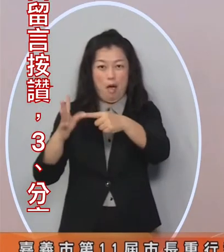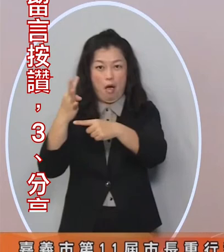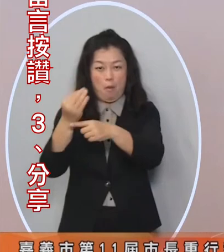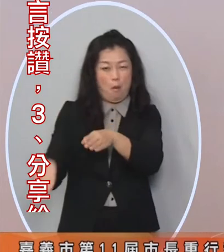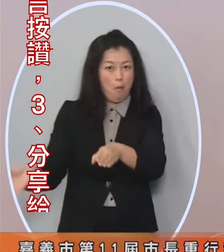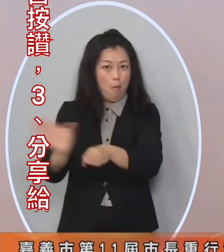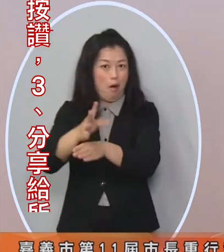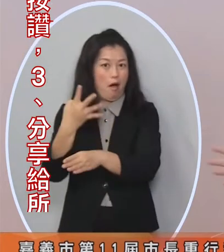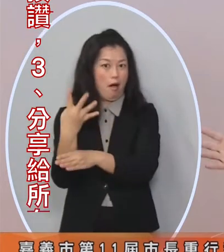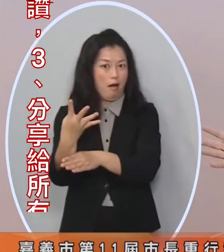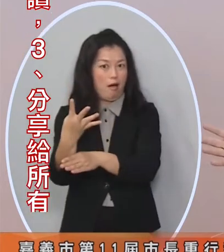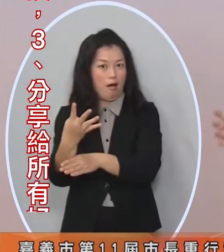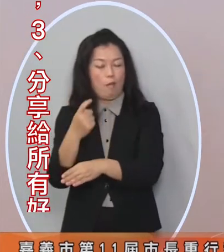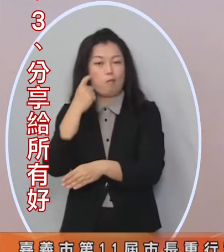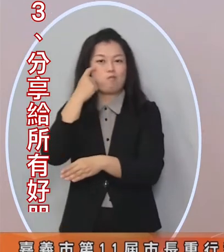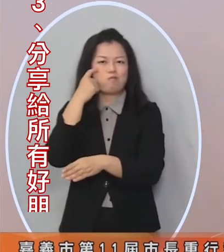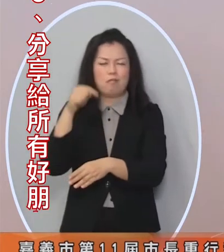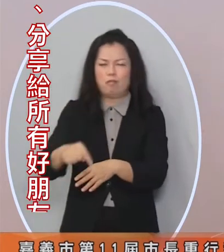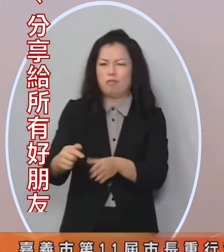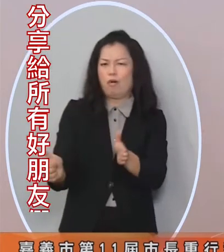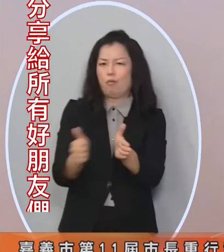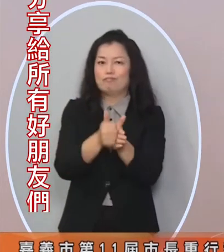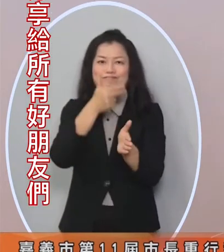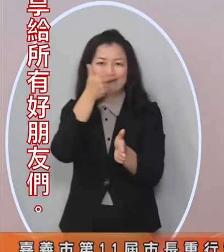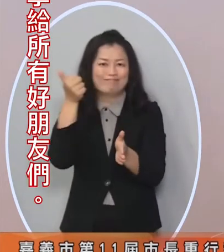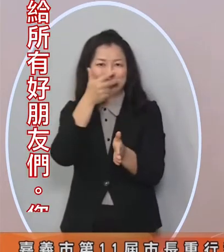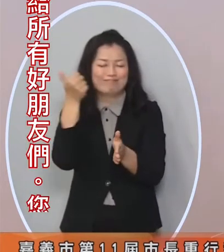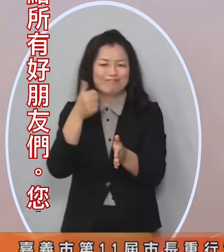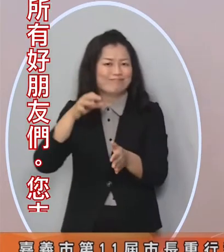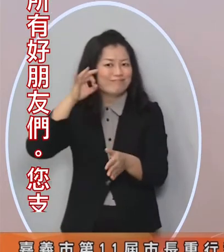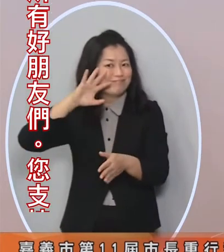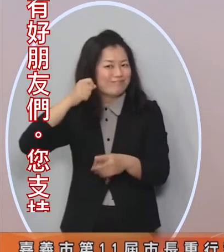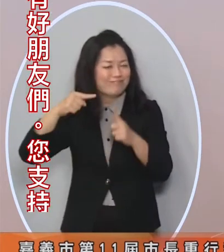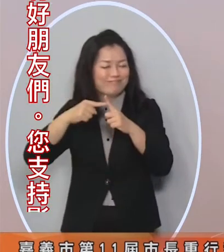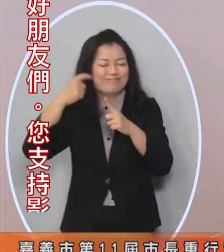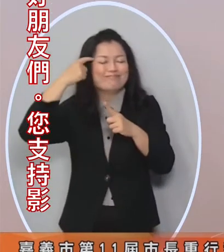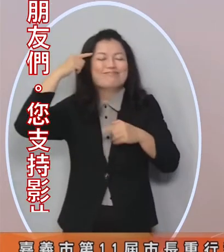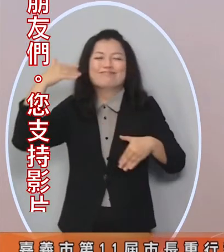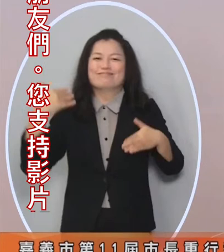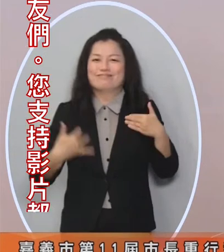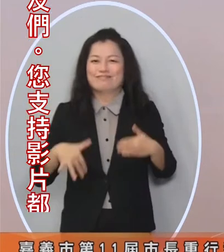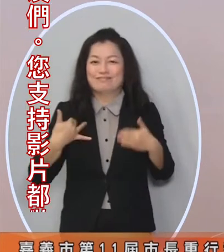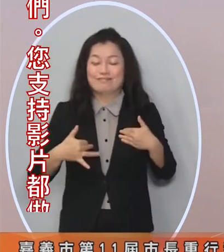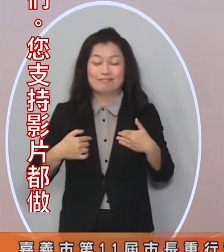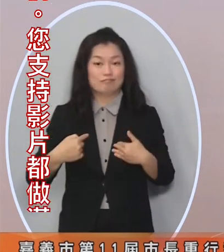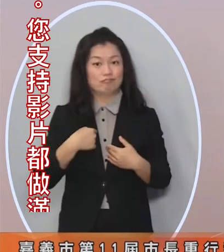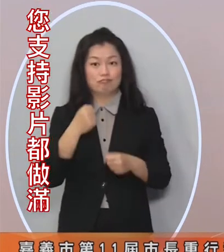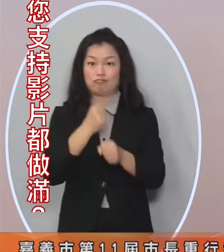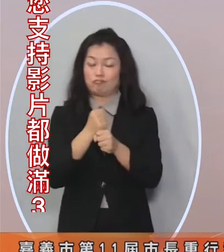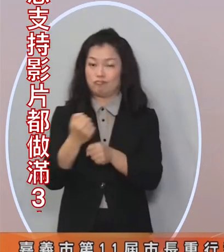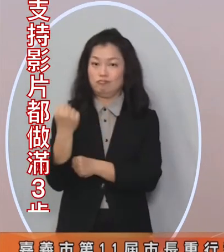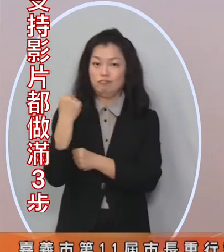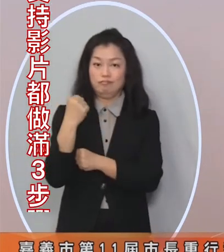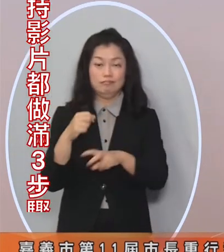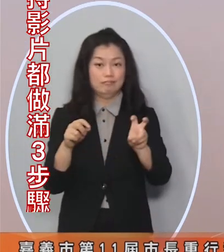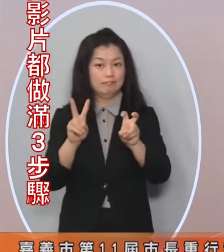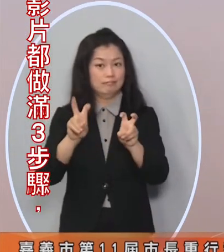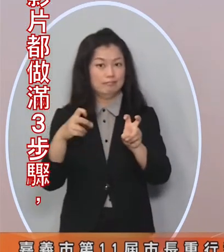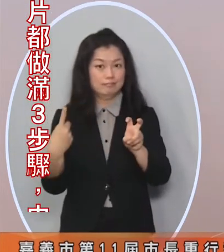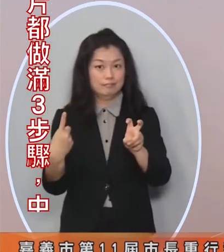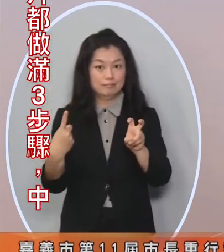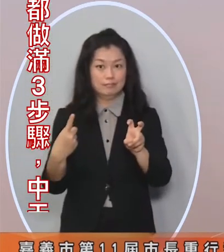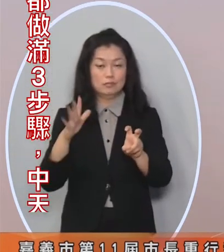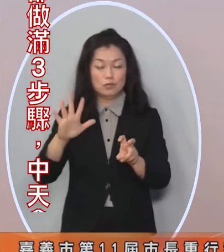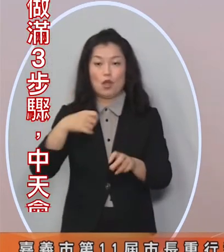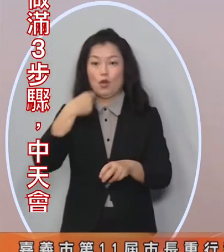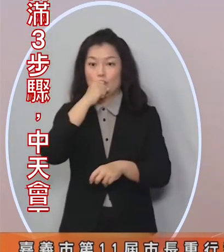捷又方便，所以来伫嘉义，大家人真正真欢喜。所以伫遮，咱嘛真拍拼。2021，咱甚至要